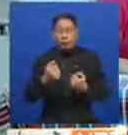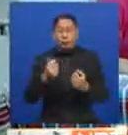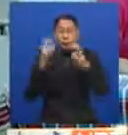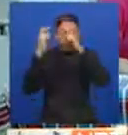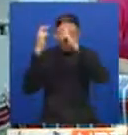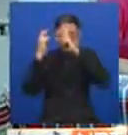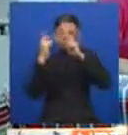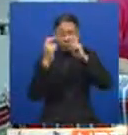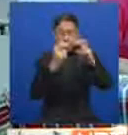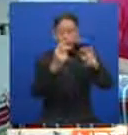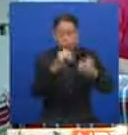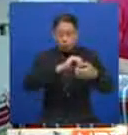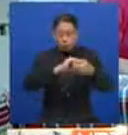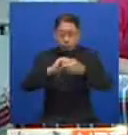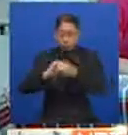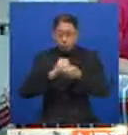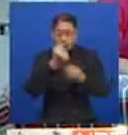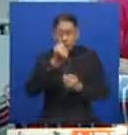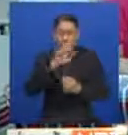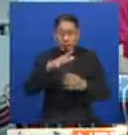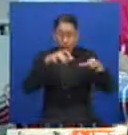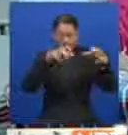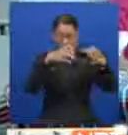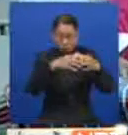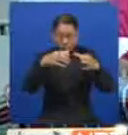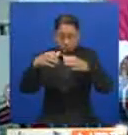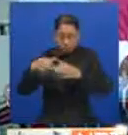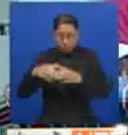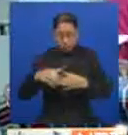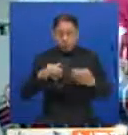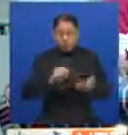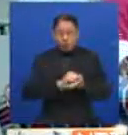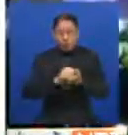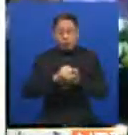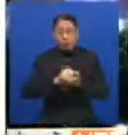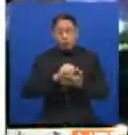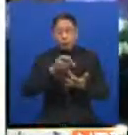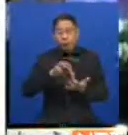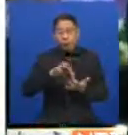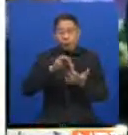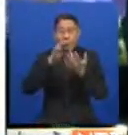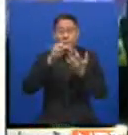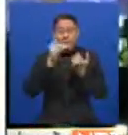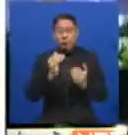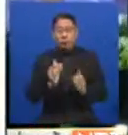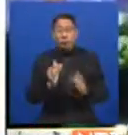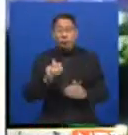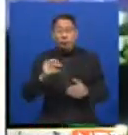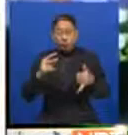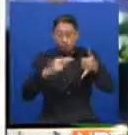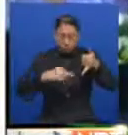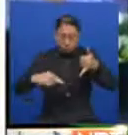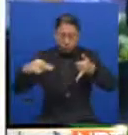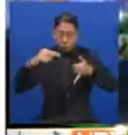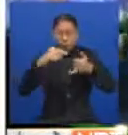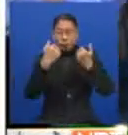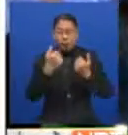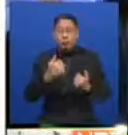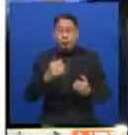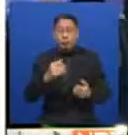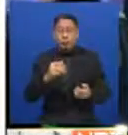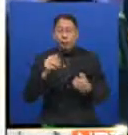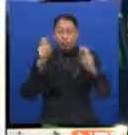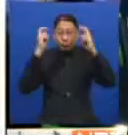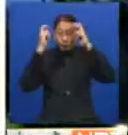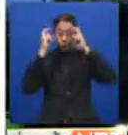ร่วมกับ15หน่วยงานให้บริการทางการแพทย์แล้วก็ยกเว้นการเก็บค่าผ่านทางสำหรับผู้ที่ตรวจสุขภาพที่สถานีร